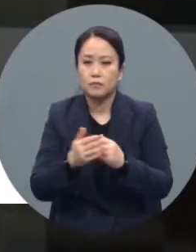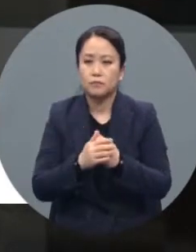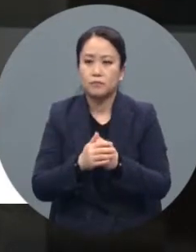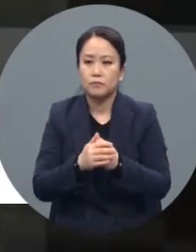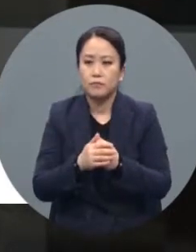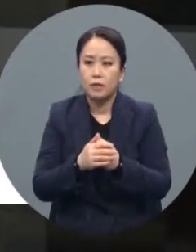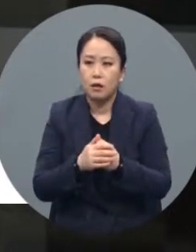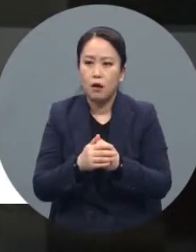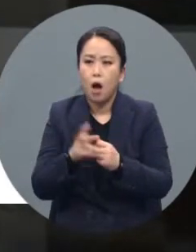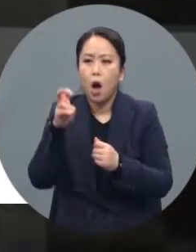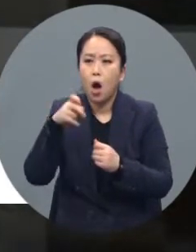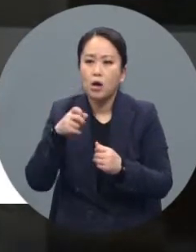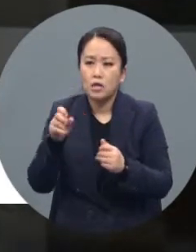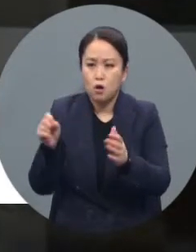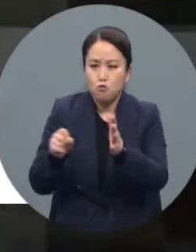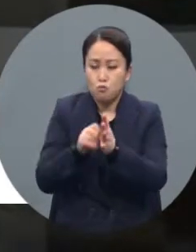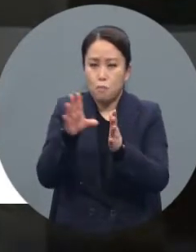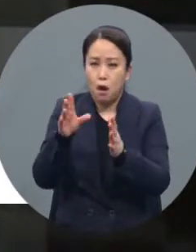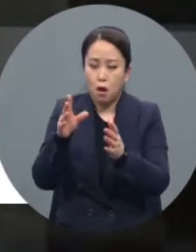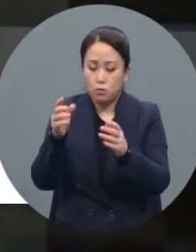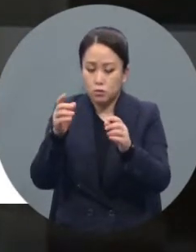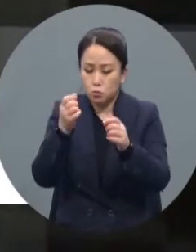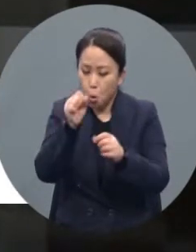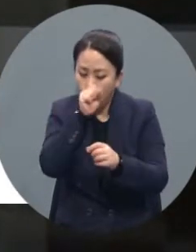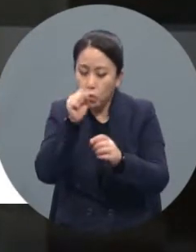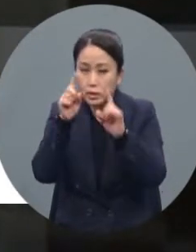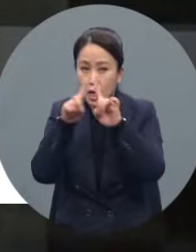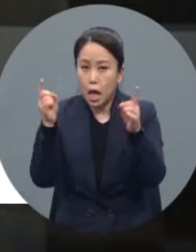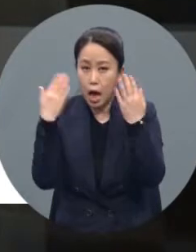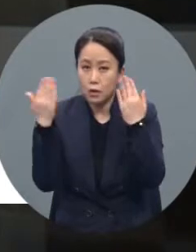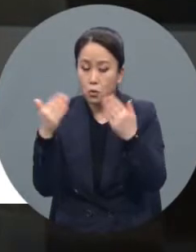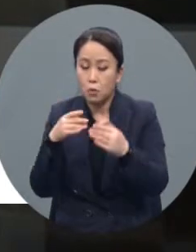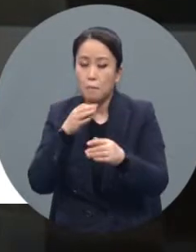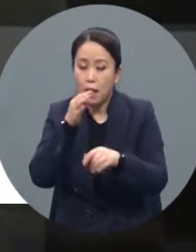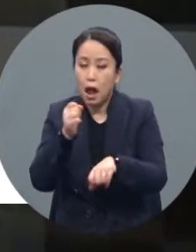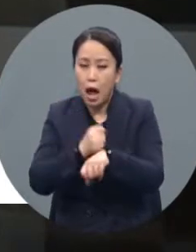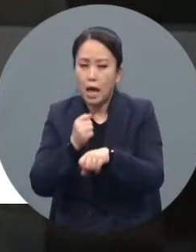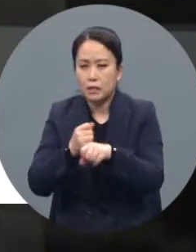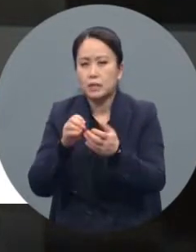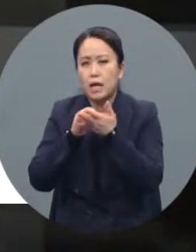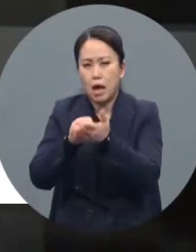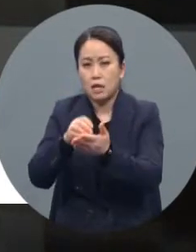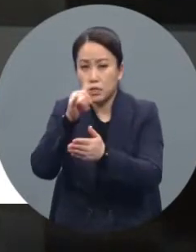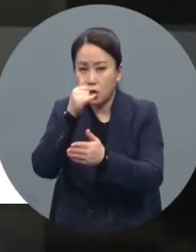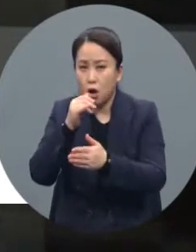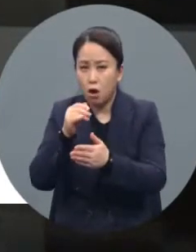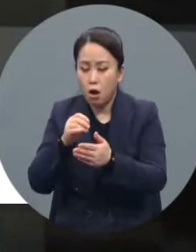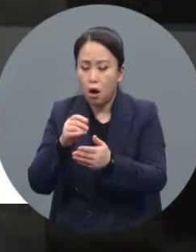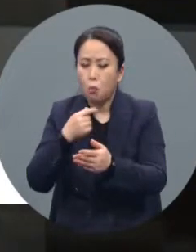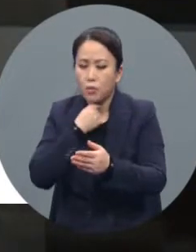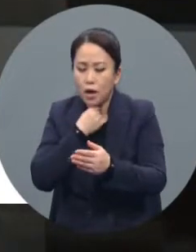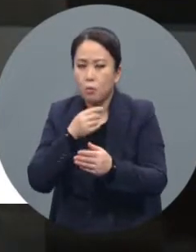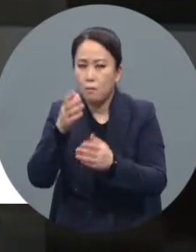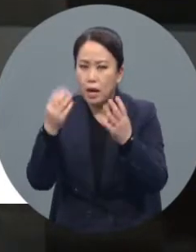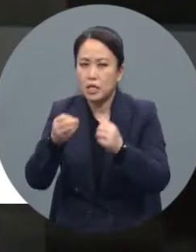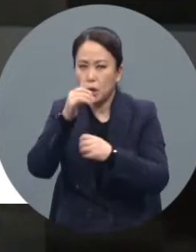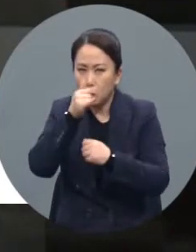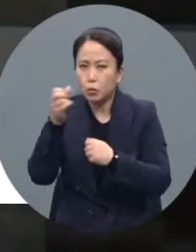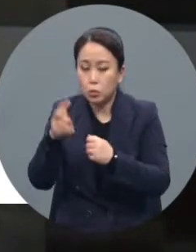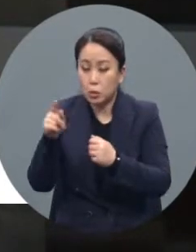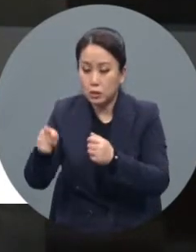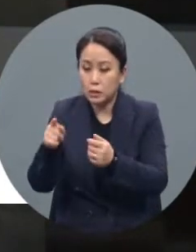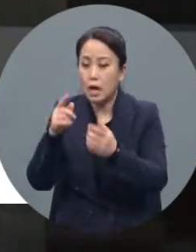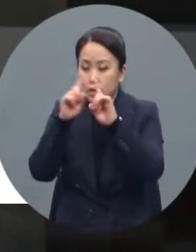게 현실적인 상황이고 그래서 좋은 대학을 나와야 취직에도 유리하고 앞으로의 이 사회에 시작함에 있어서 대학이